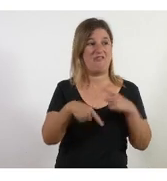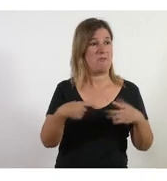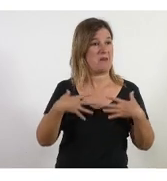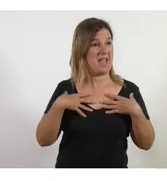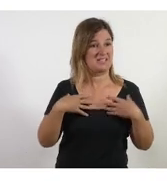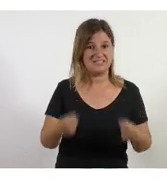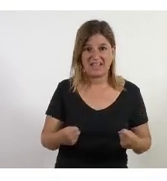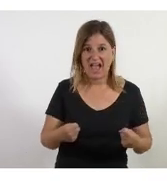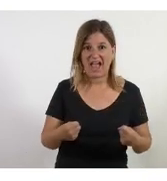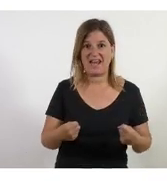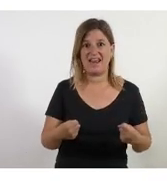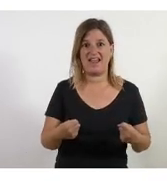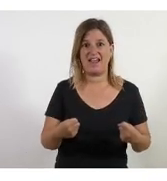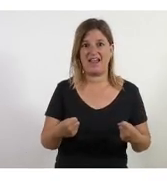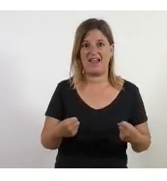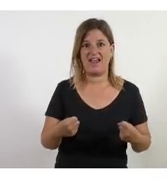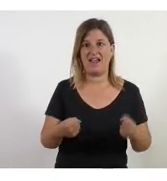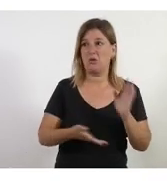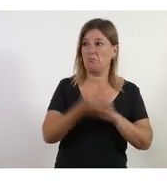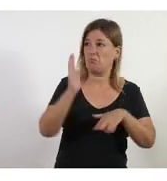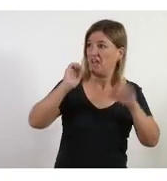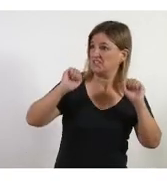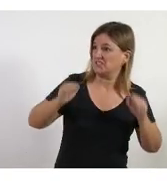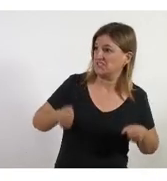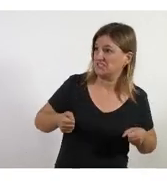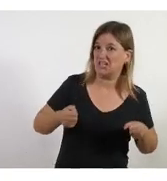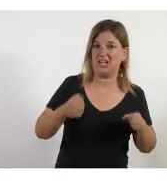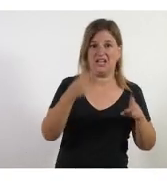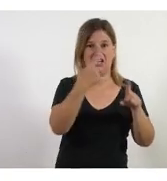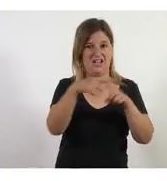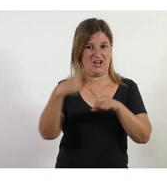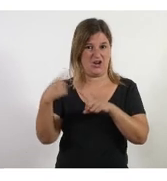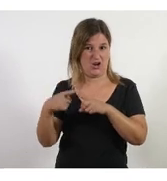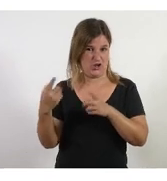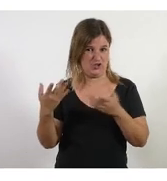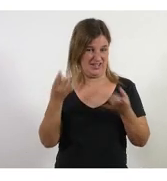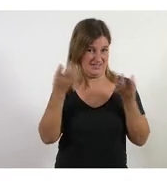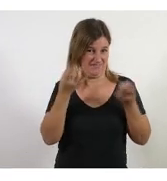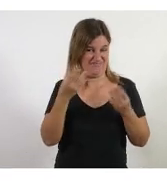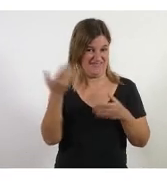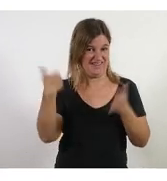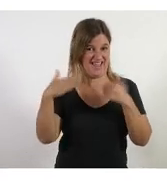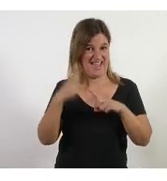de, perdoneu ara, anar a esquiar, de totes aquestes tonteries que fem o que feia.